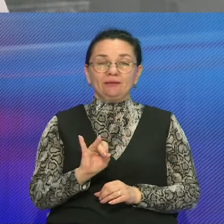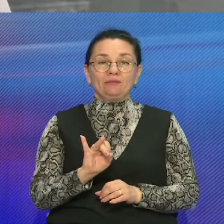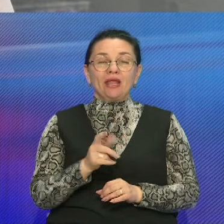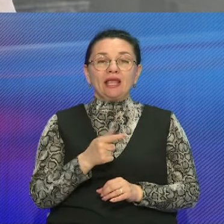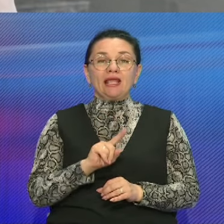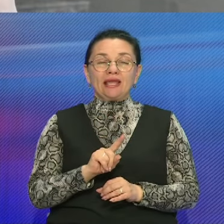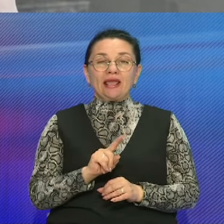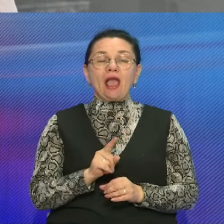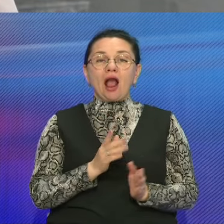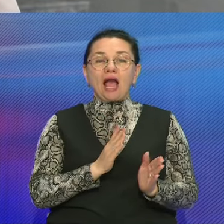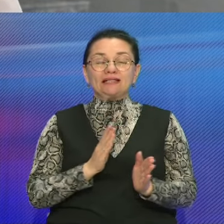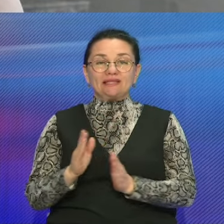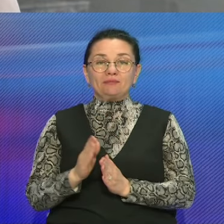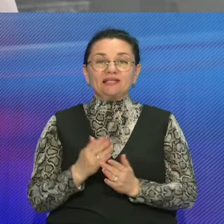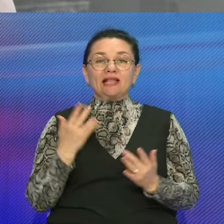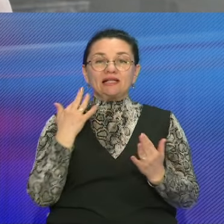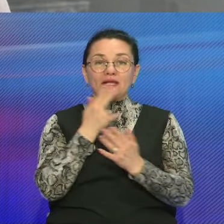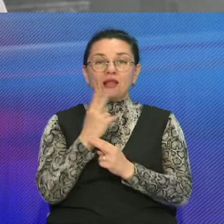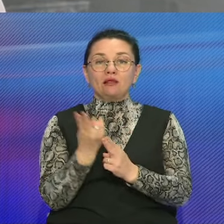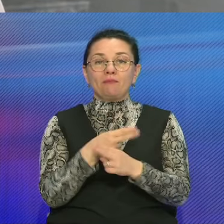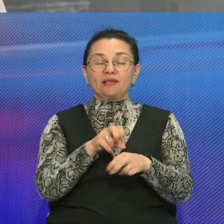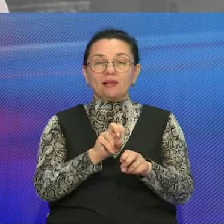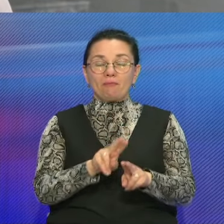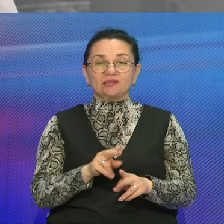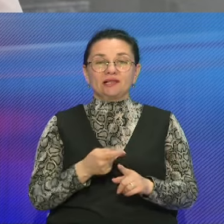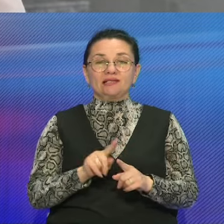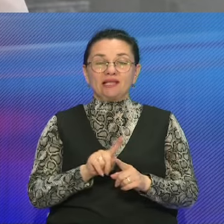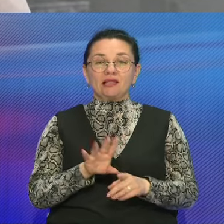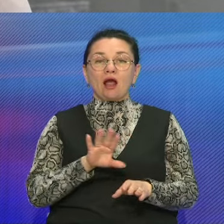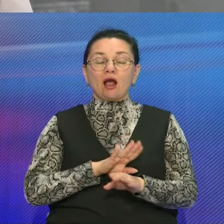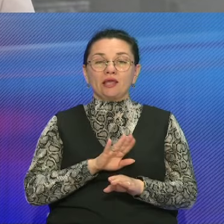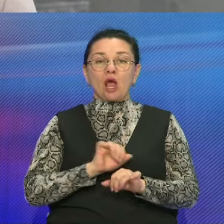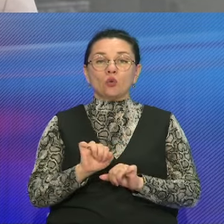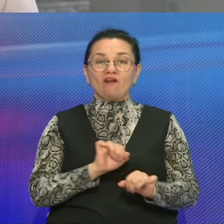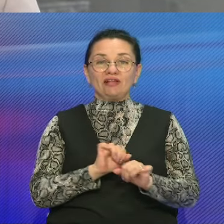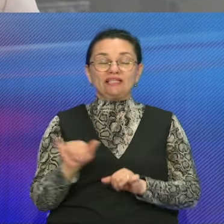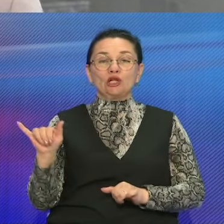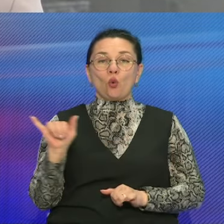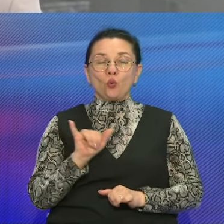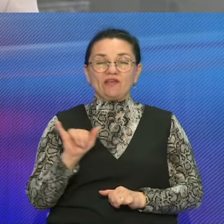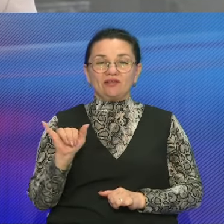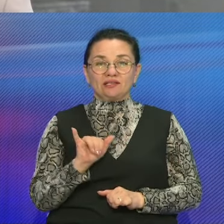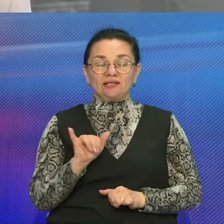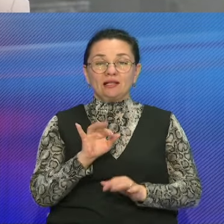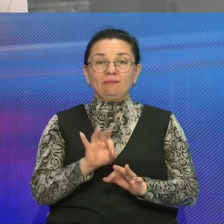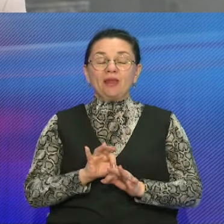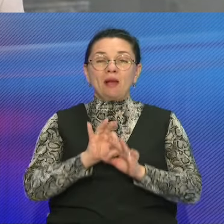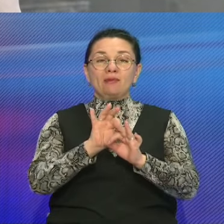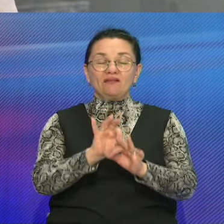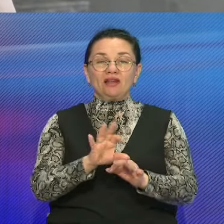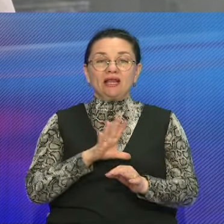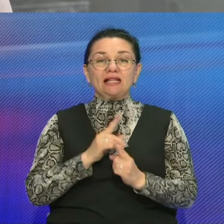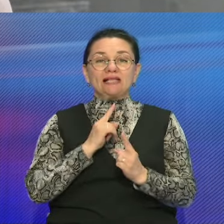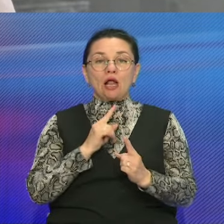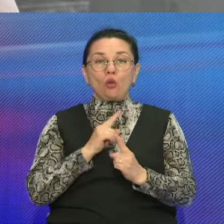концепции национальной безопасности. И являясь ректором университета, мы в университете проводили диалоговые